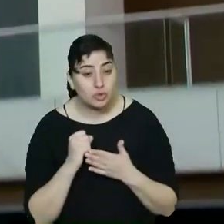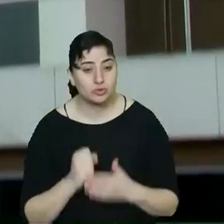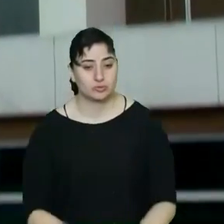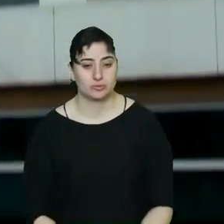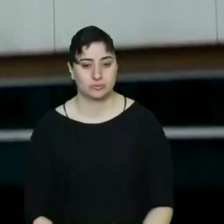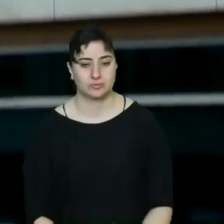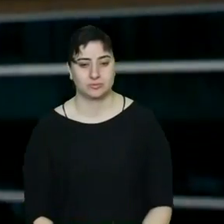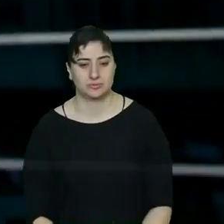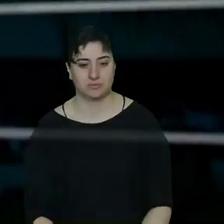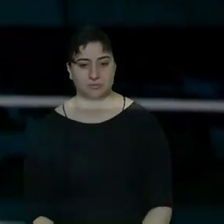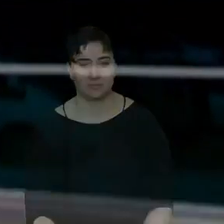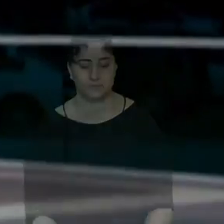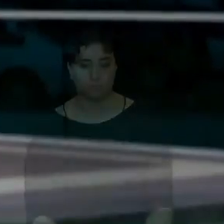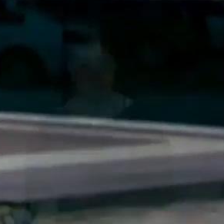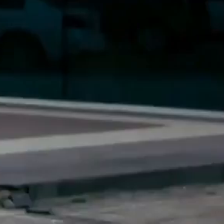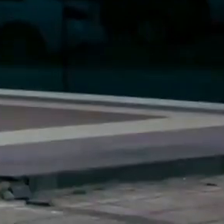Trabzon. Sarp'ın şirket binası.